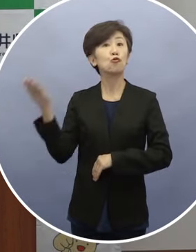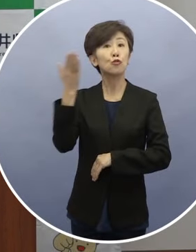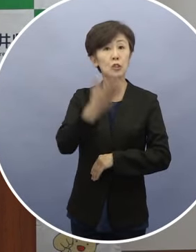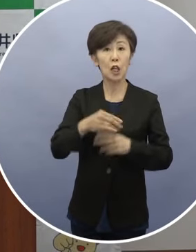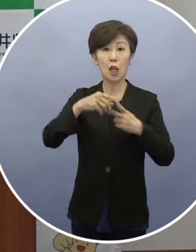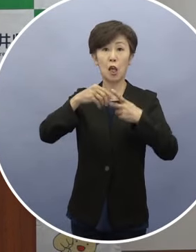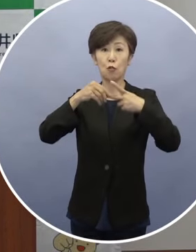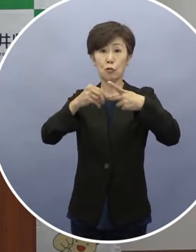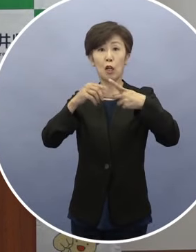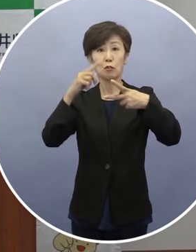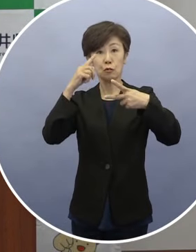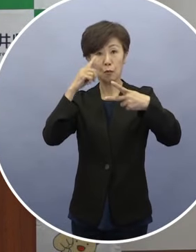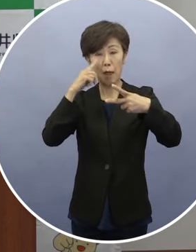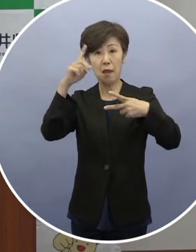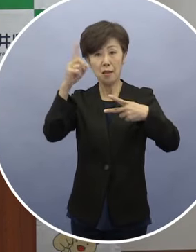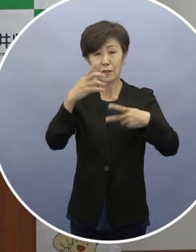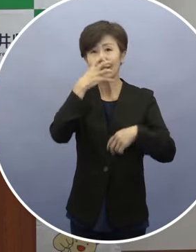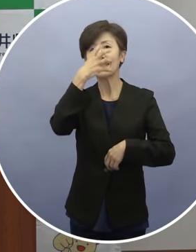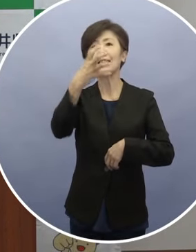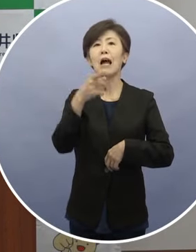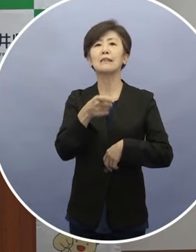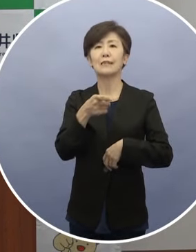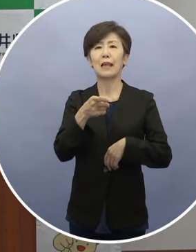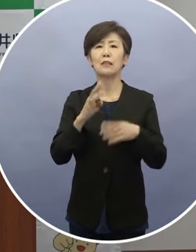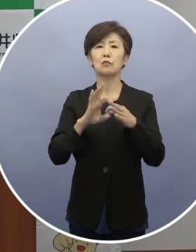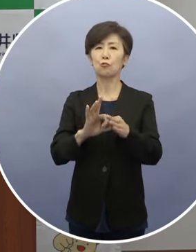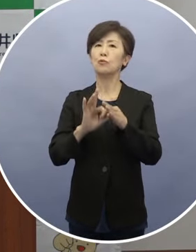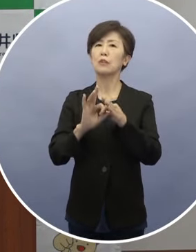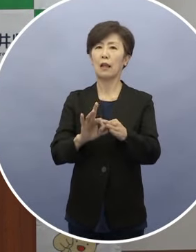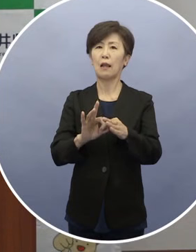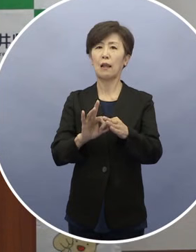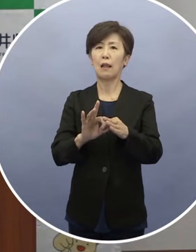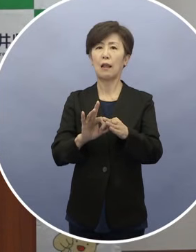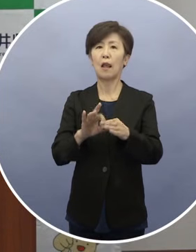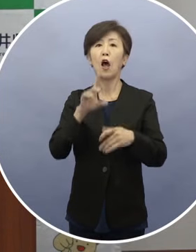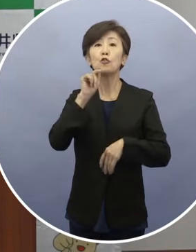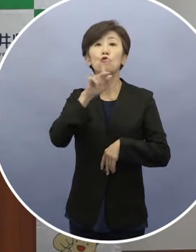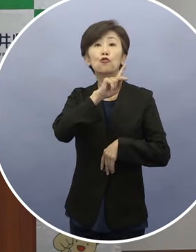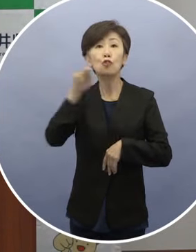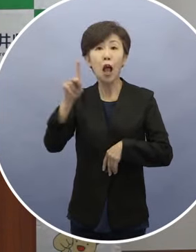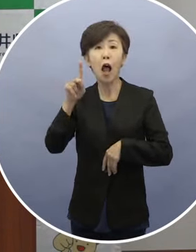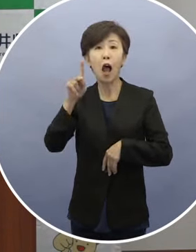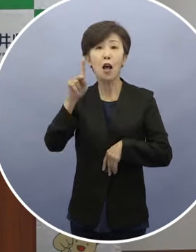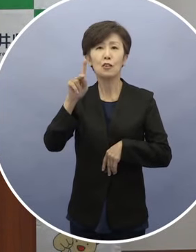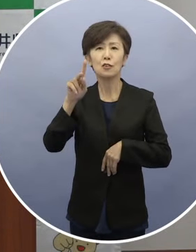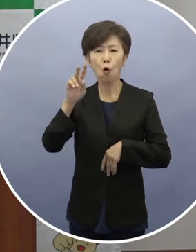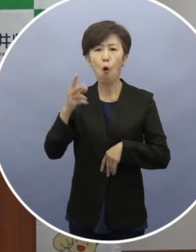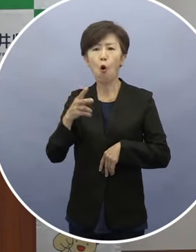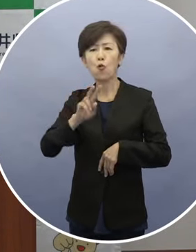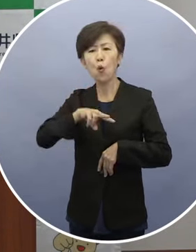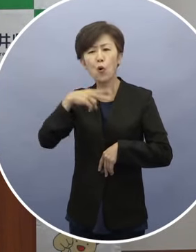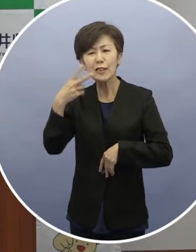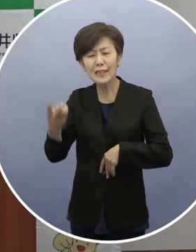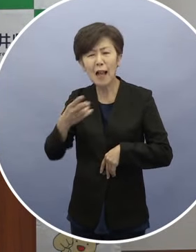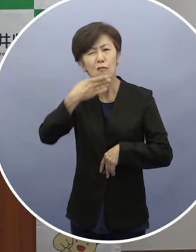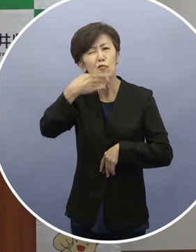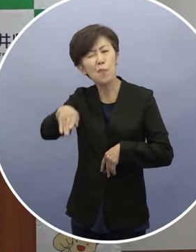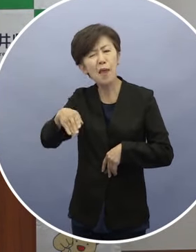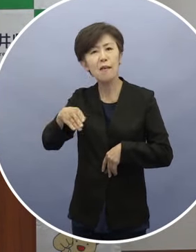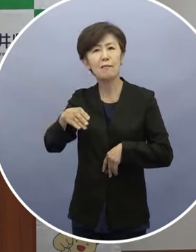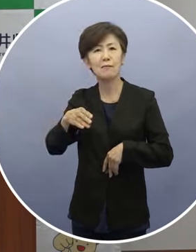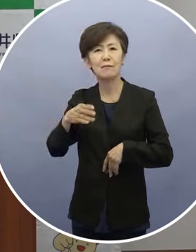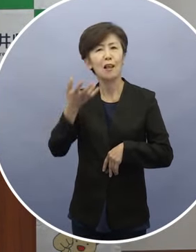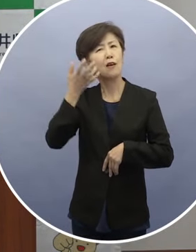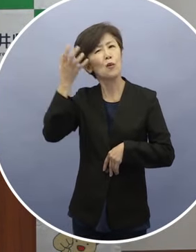続きまして2点目ですけれども、北陸新幹線について敦賀での乗り換えが不便だということは、一前